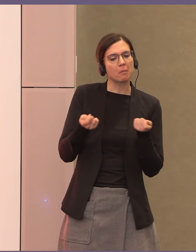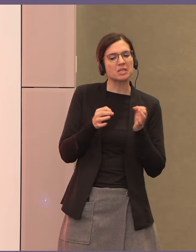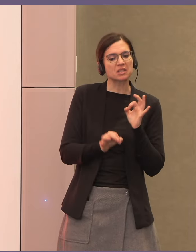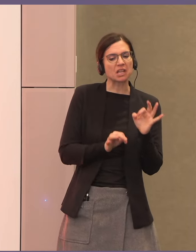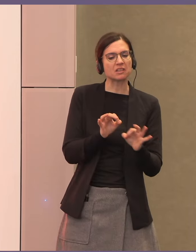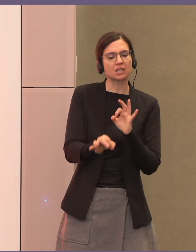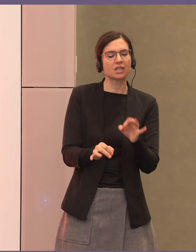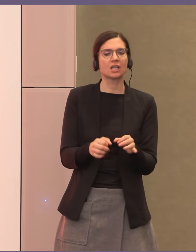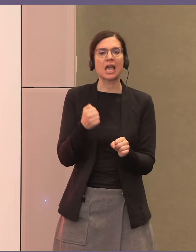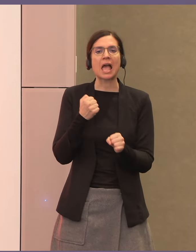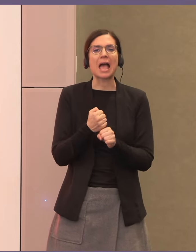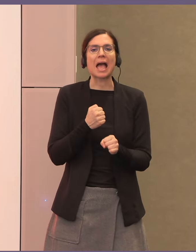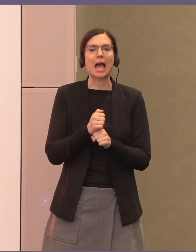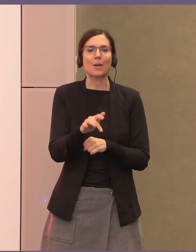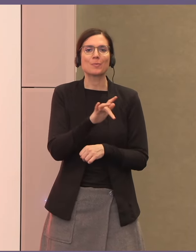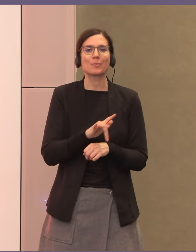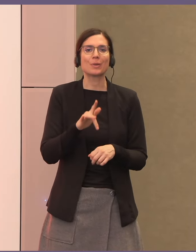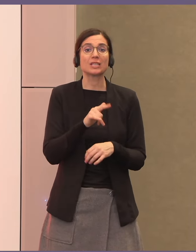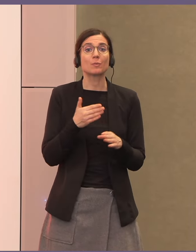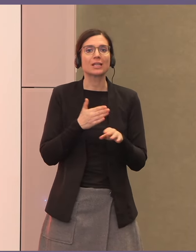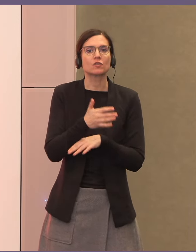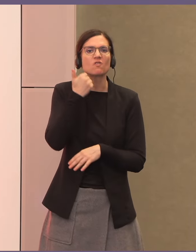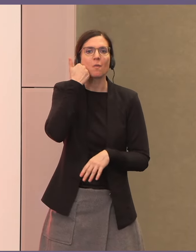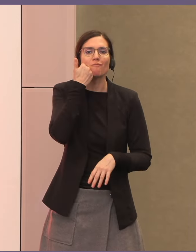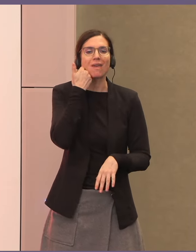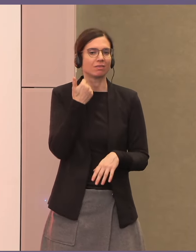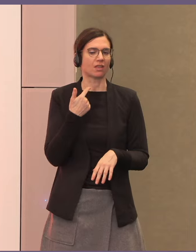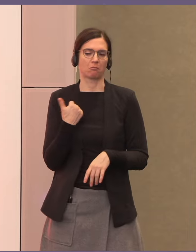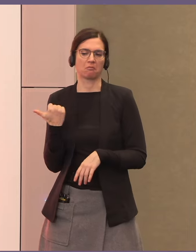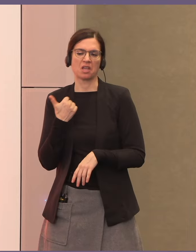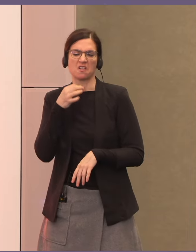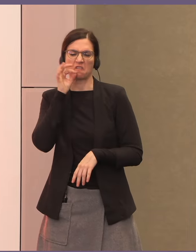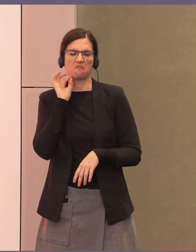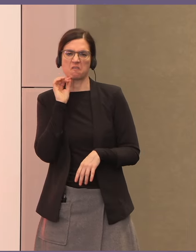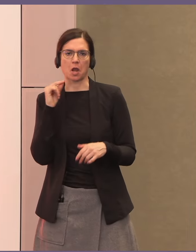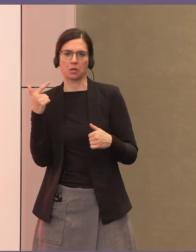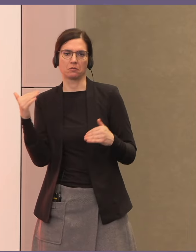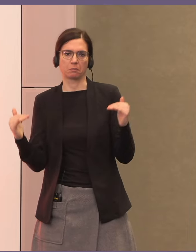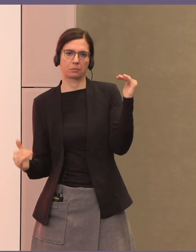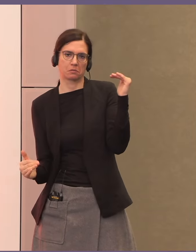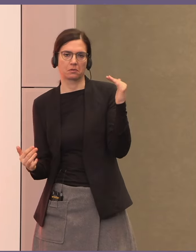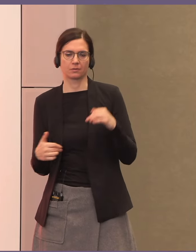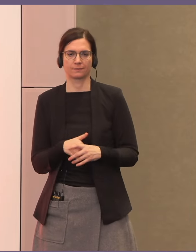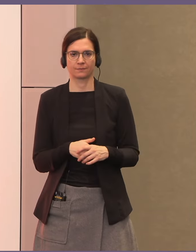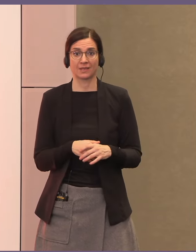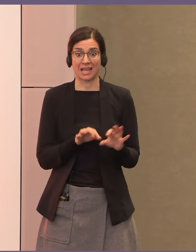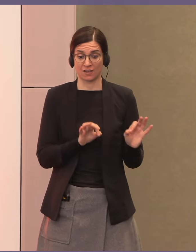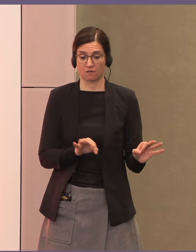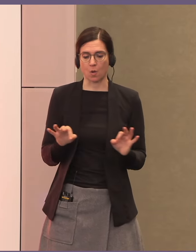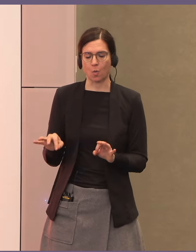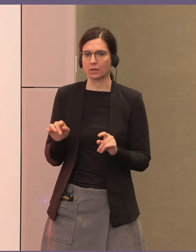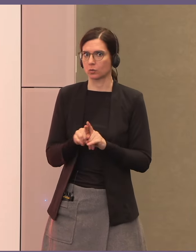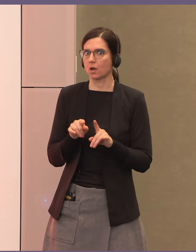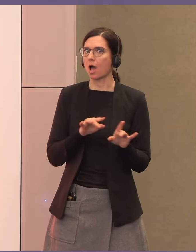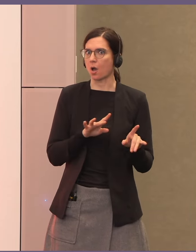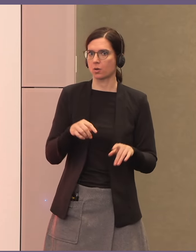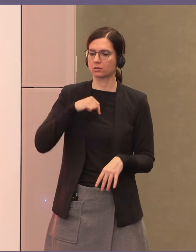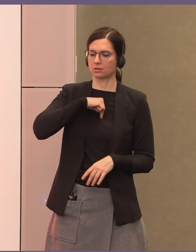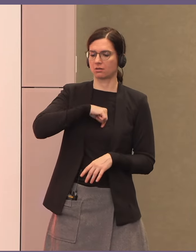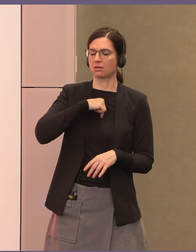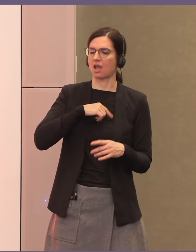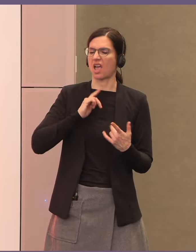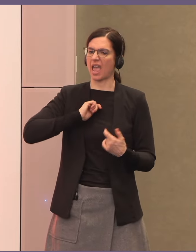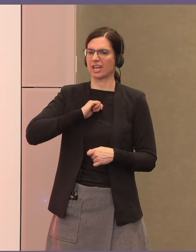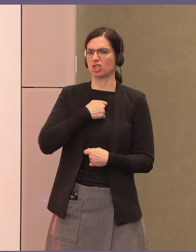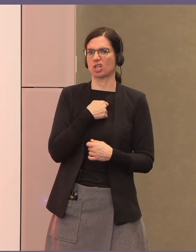Arbeitsplatzbeschaffungsmaßnahme für Männer präsentiert wurde. Fakt ist, die Verordnung war ein ideologisches Statement gegen